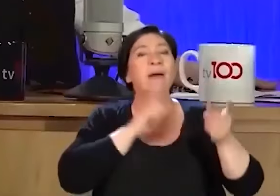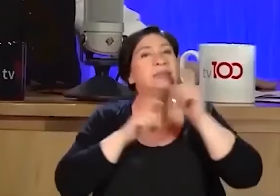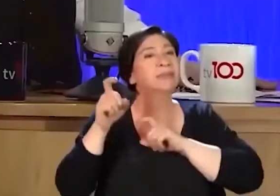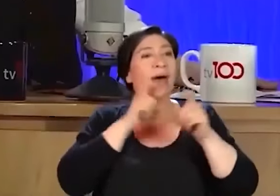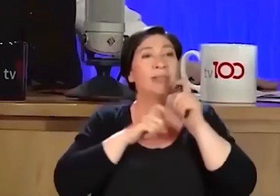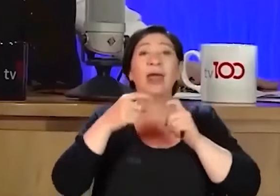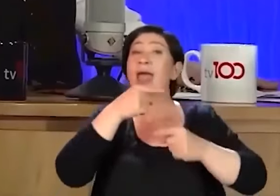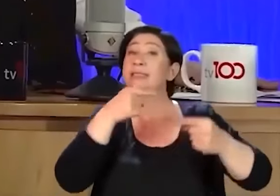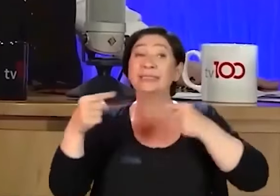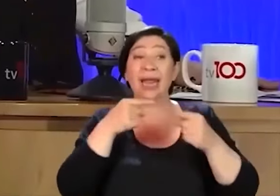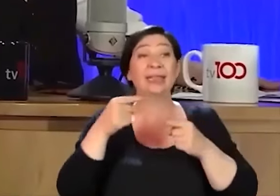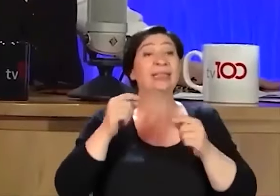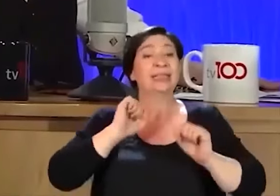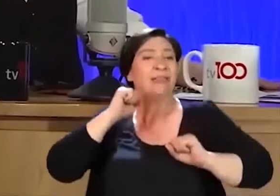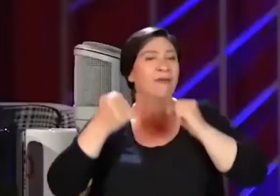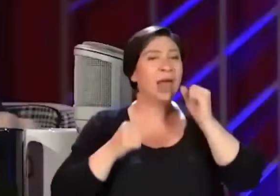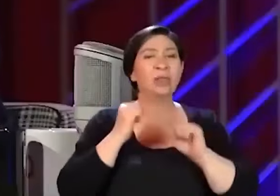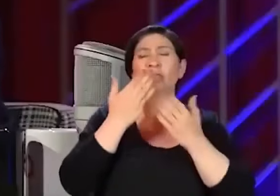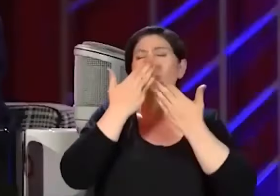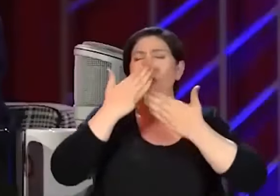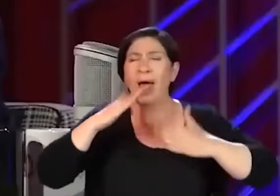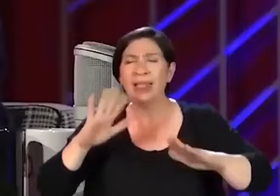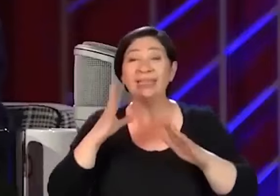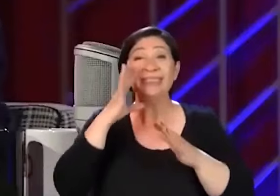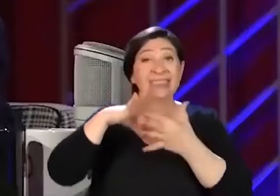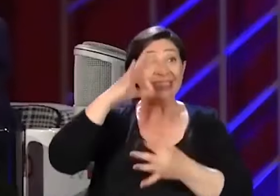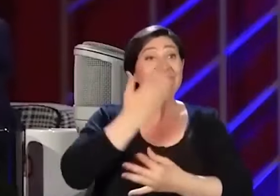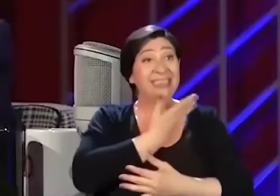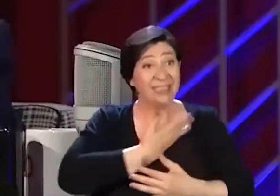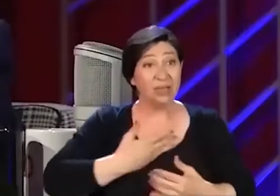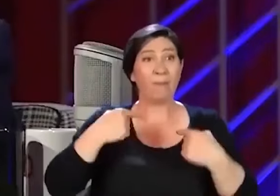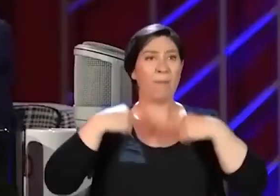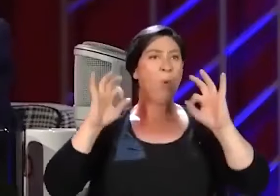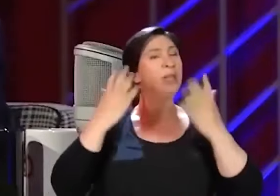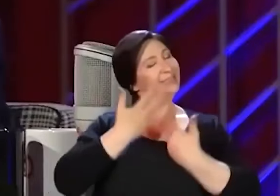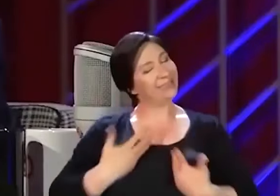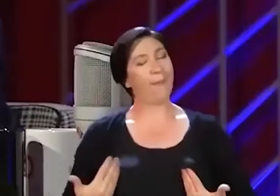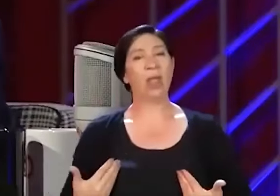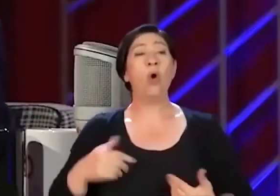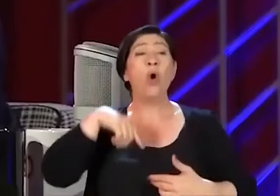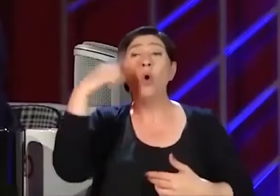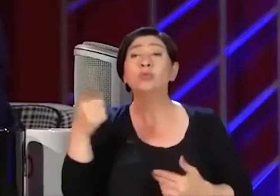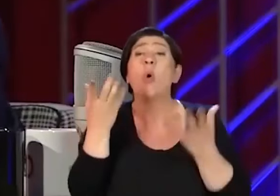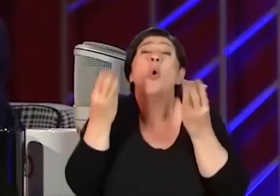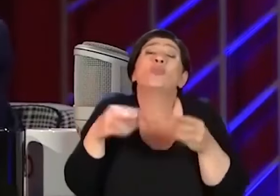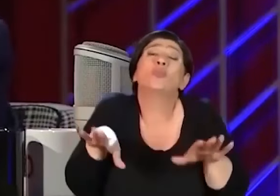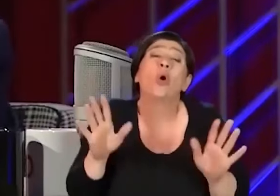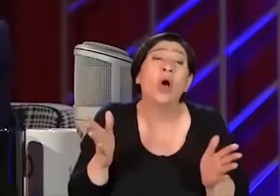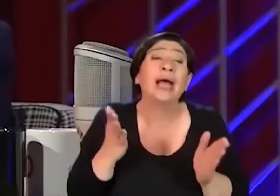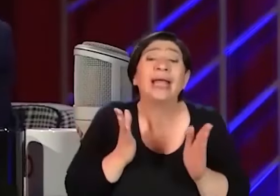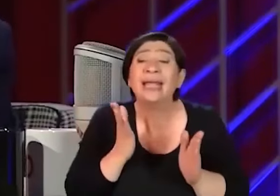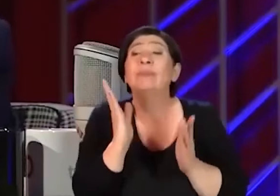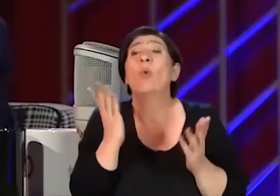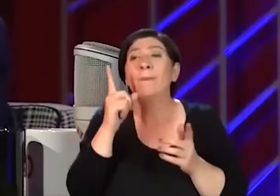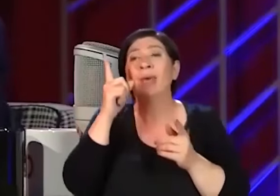hatalarım, eksiklerim, tavırlarım, doğallığım, insanlar sevecekse beni böyle sevmeli. Hmm. Öbür türlüsü olmuyor zaten. Hani